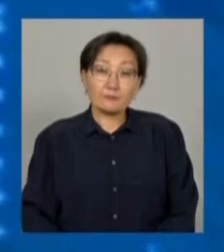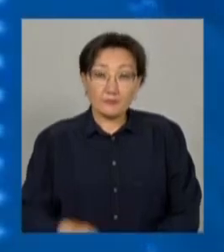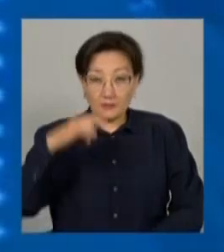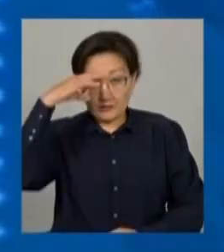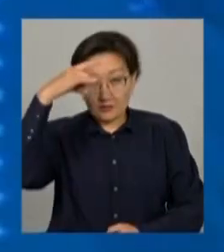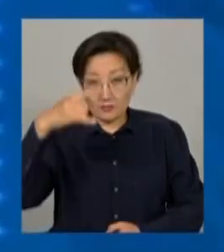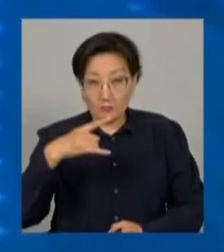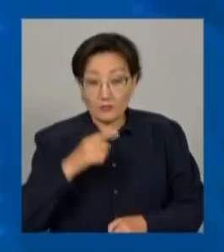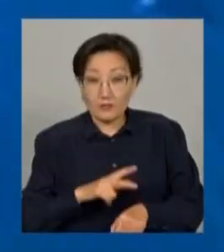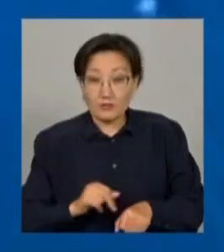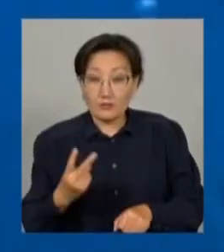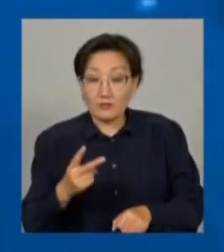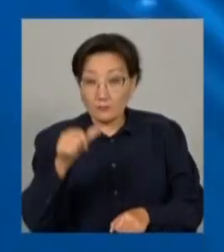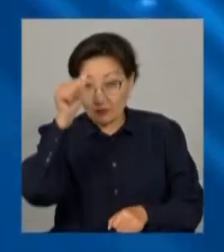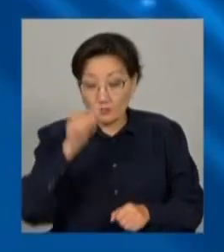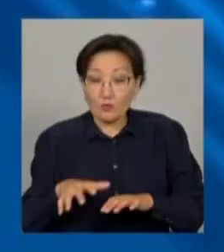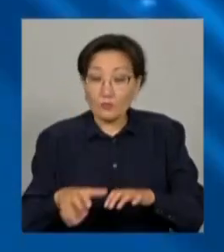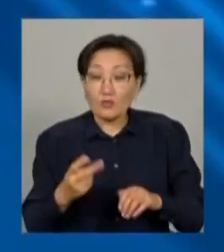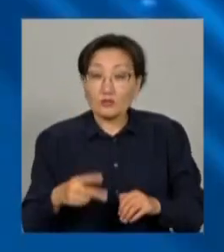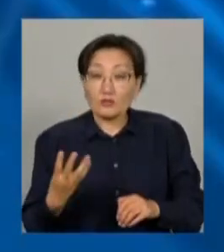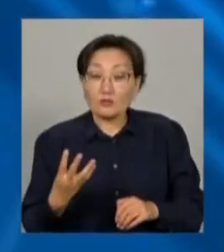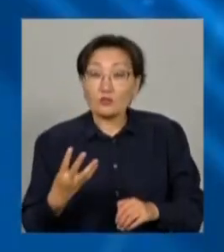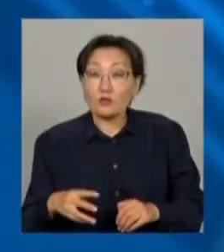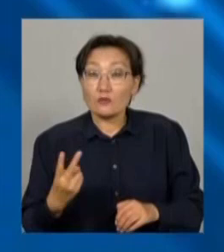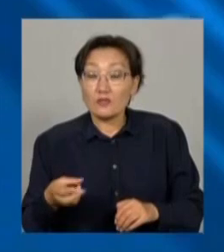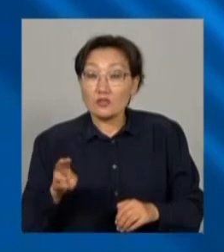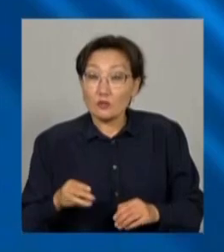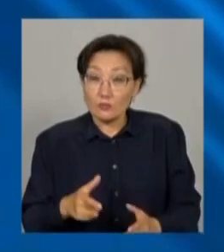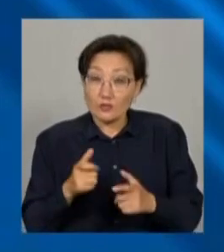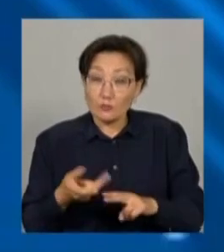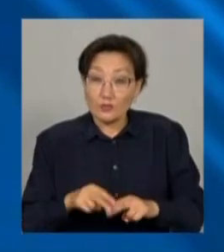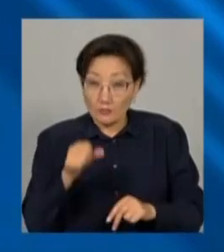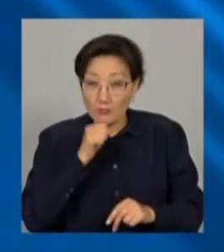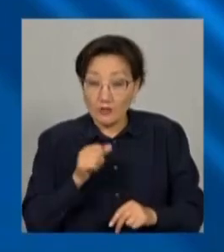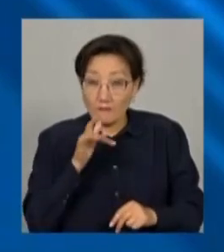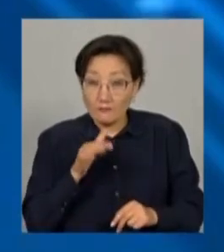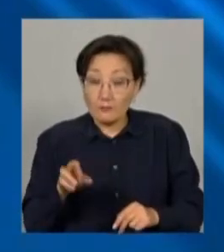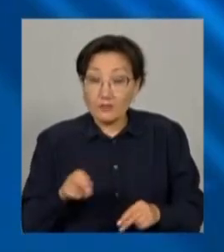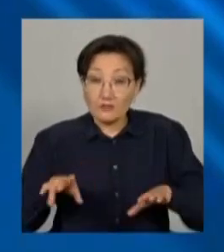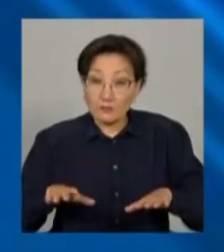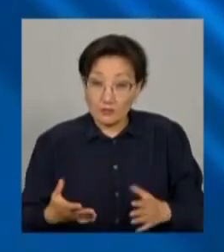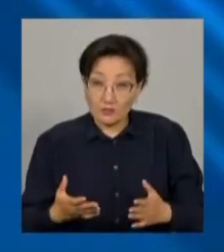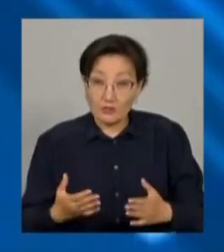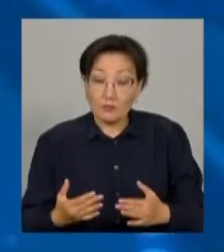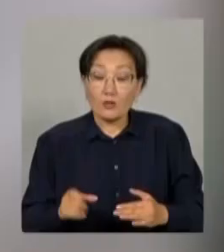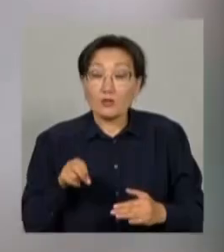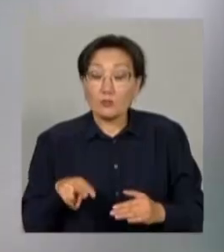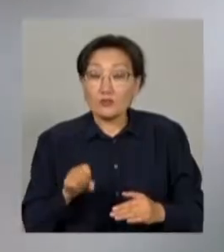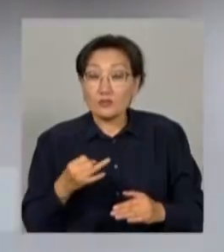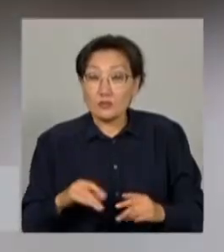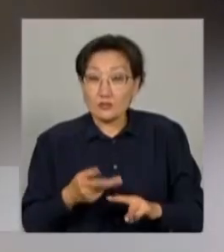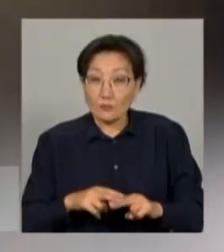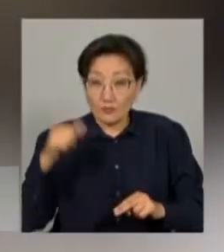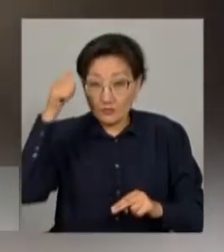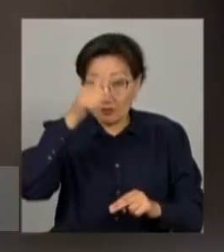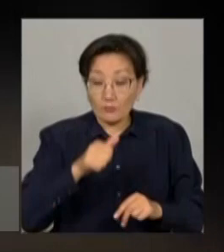казахстанские силовики за два месяца изъяли 42 единицы оружия которое похитили во время январских событий с апреля-пома этого